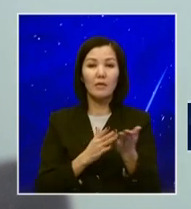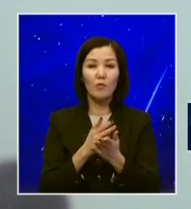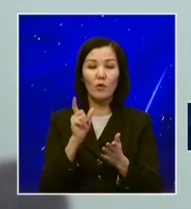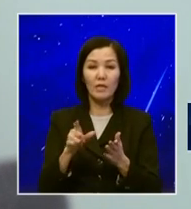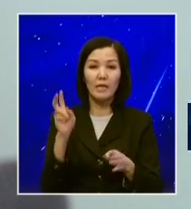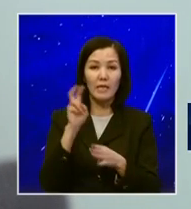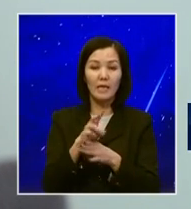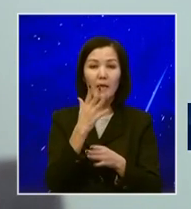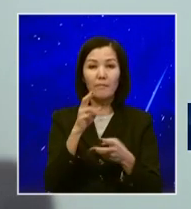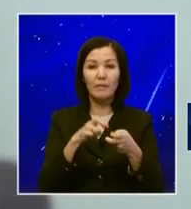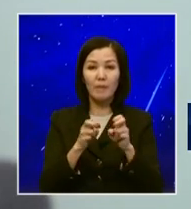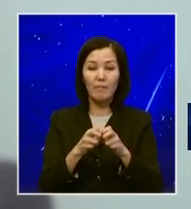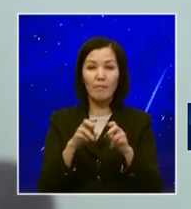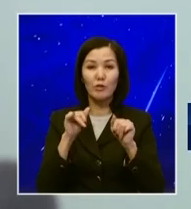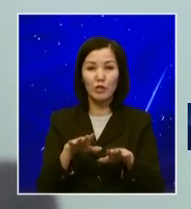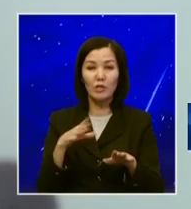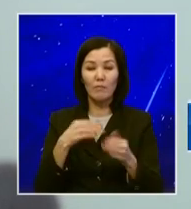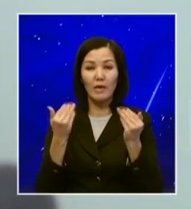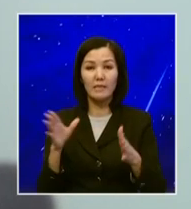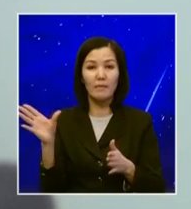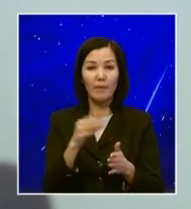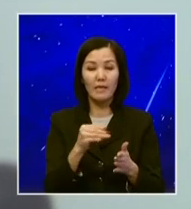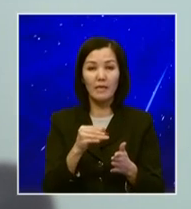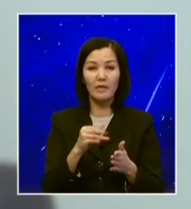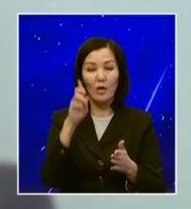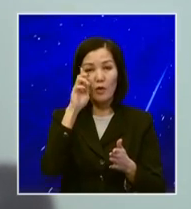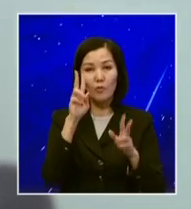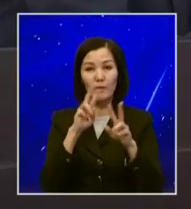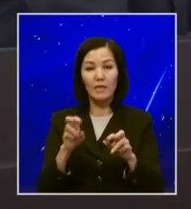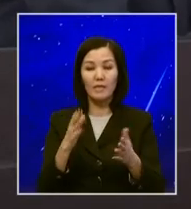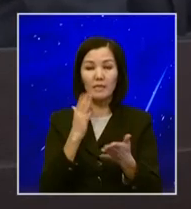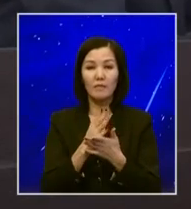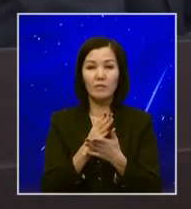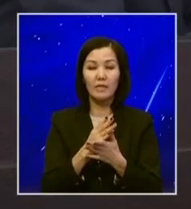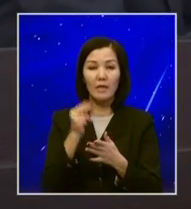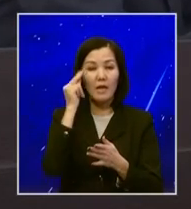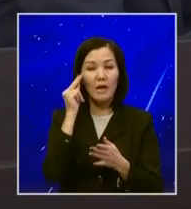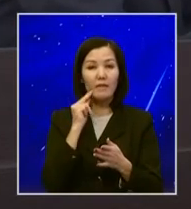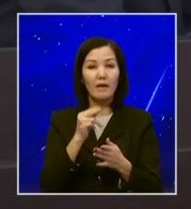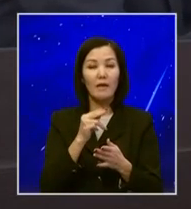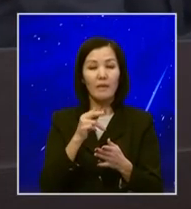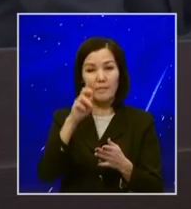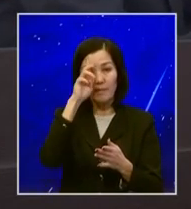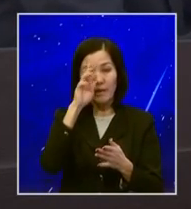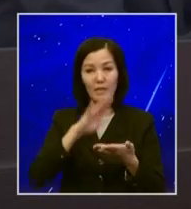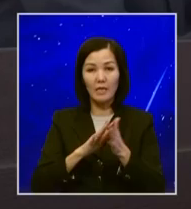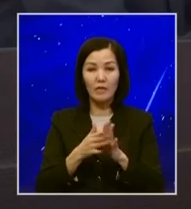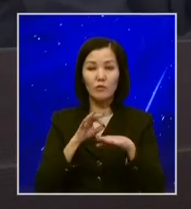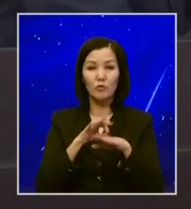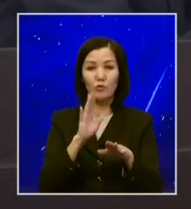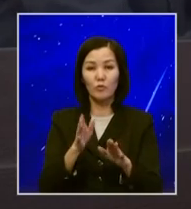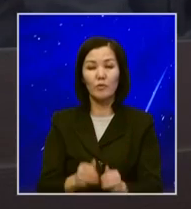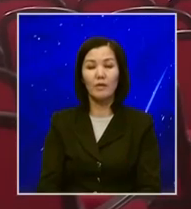кезде 5 мәселе көтерілген еді. Қазір барлығы да үкіметте қарастырылып жатыр. Қытай Халық Республикасымен келіссөз